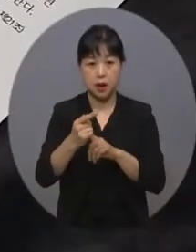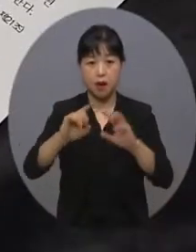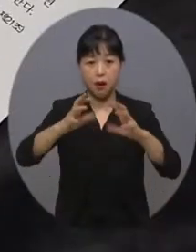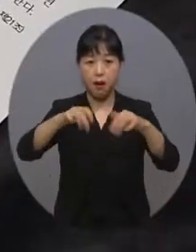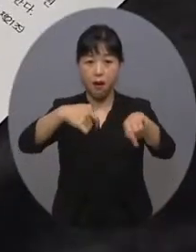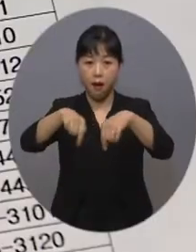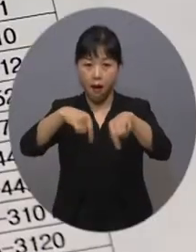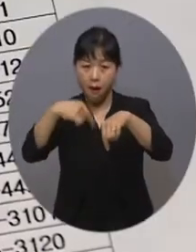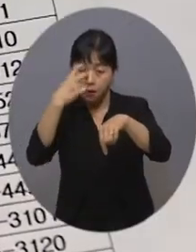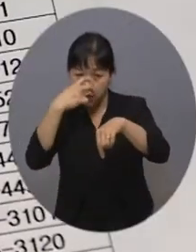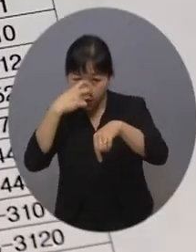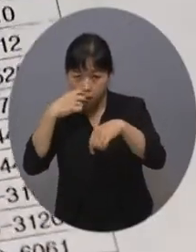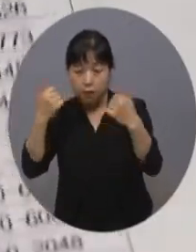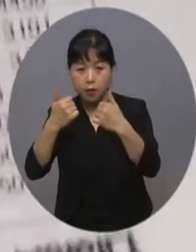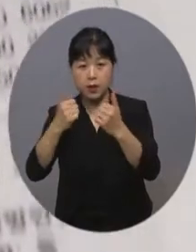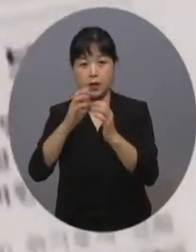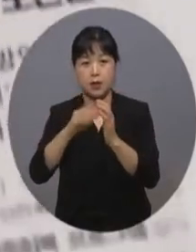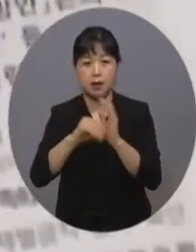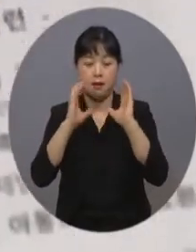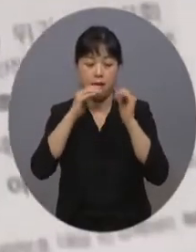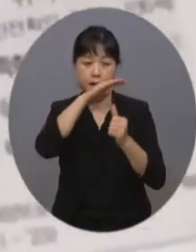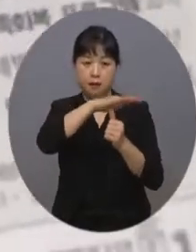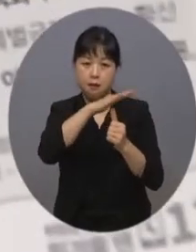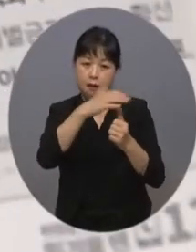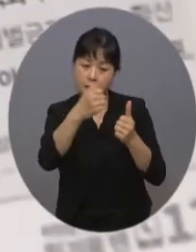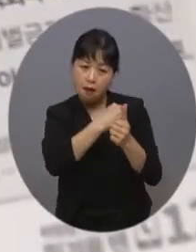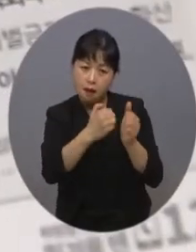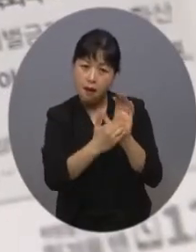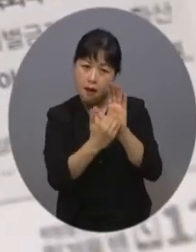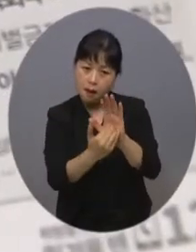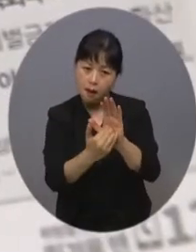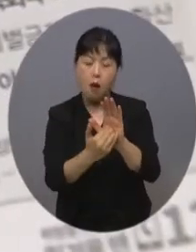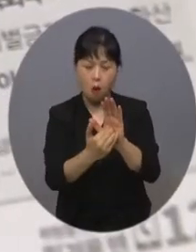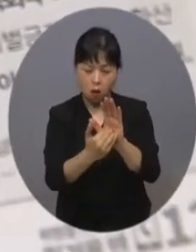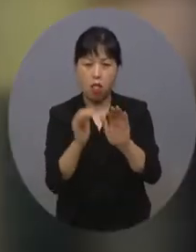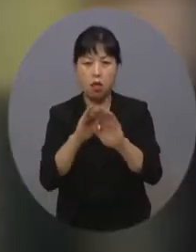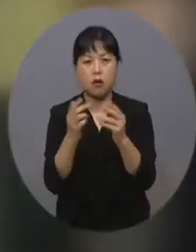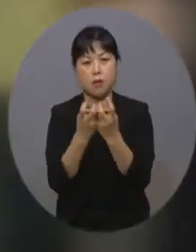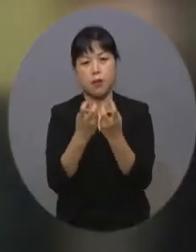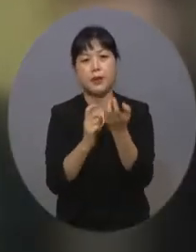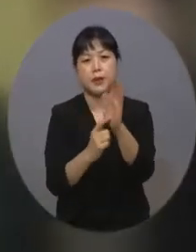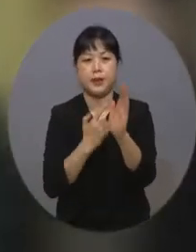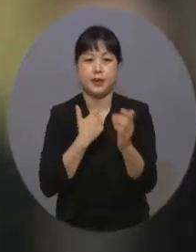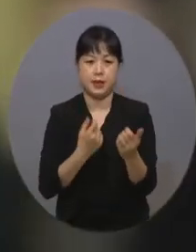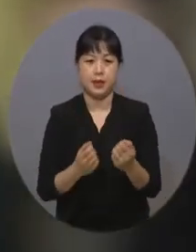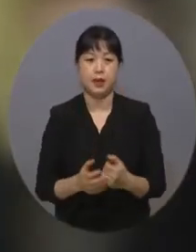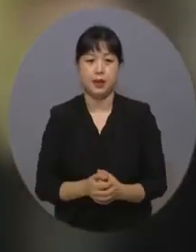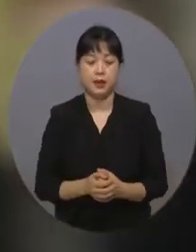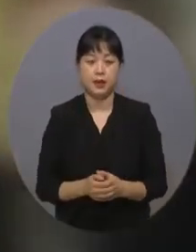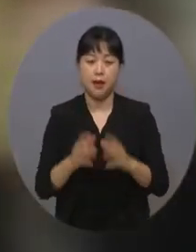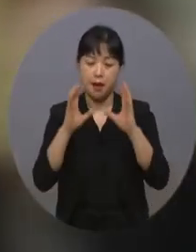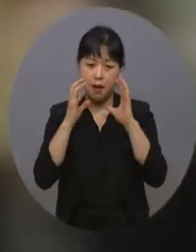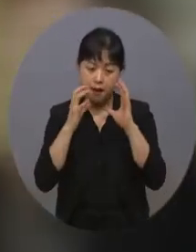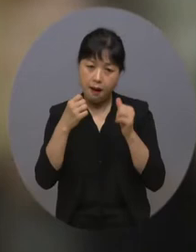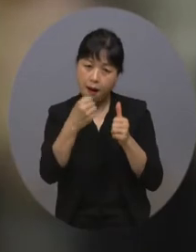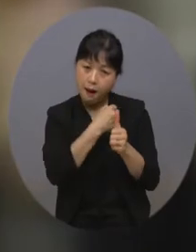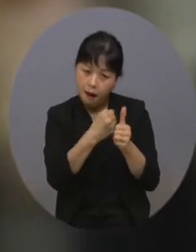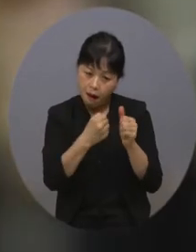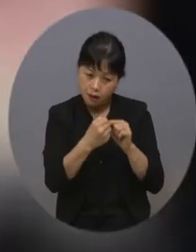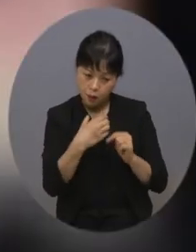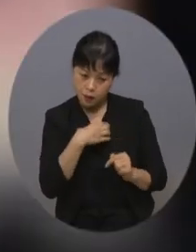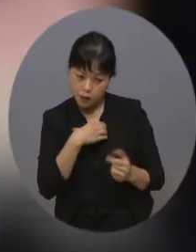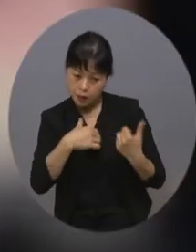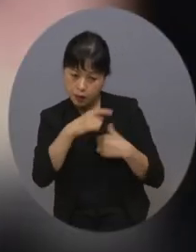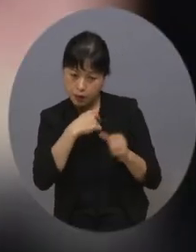국정현안점검조정회의에서 아동학대 대응체계 보완 방안을 발표했습니다. 아동학대 위기 징후를 사전에 포착하기